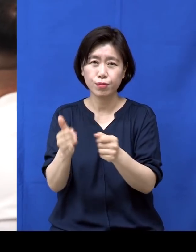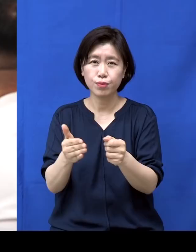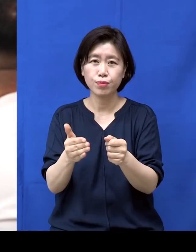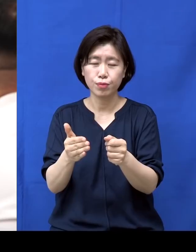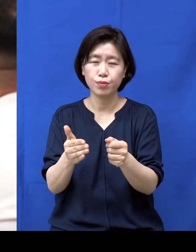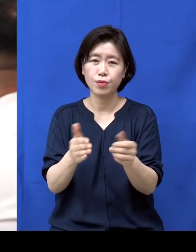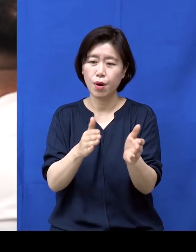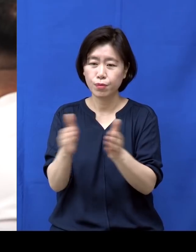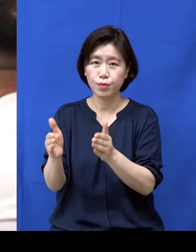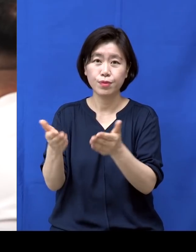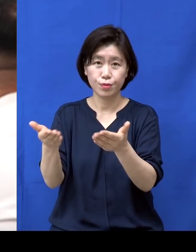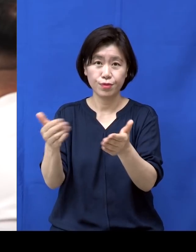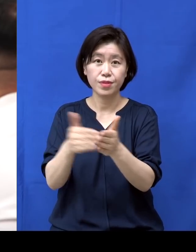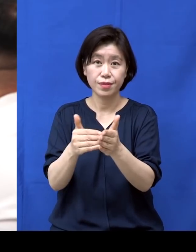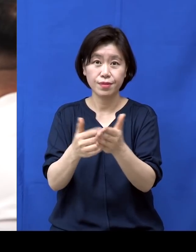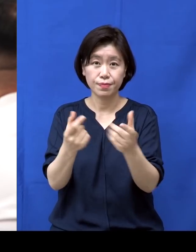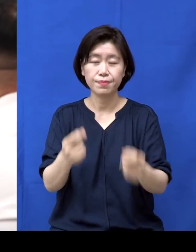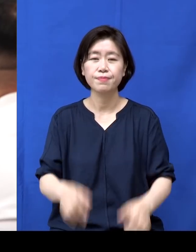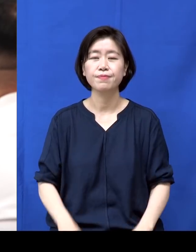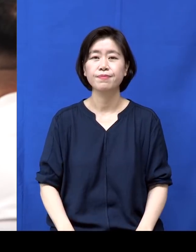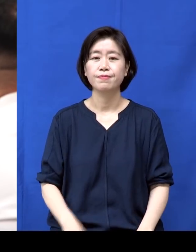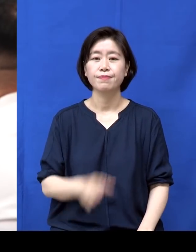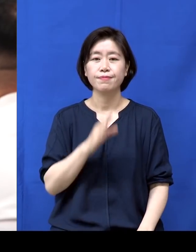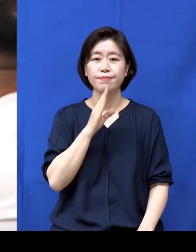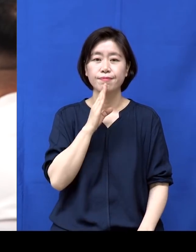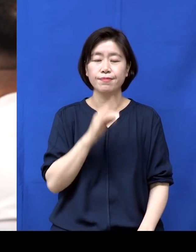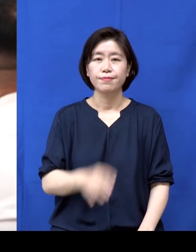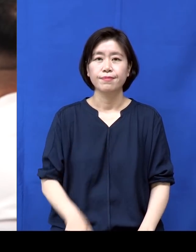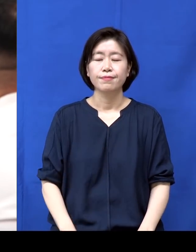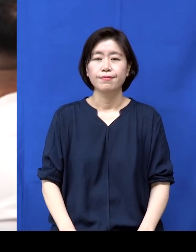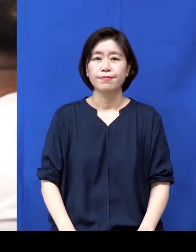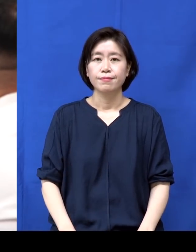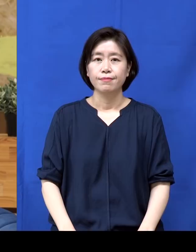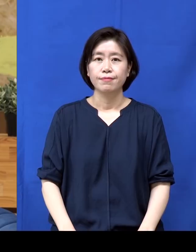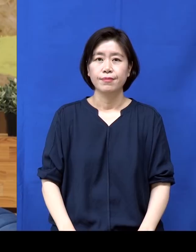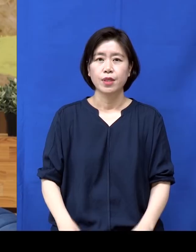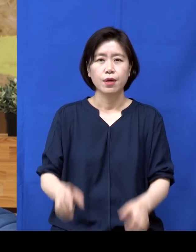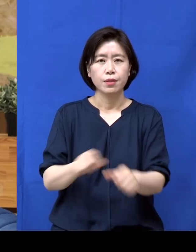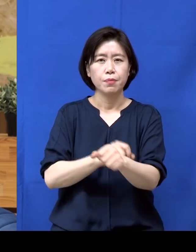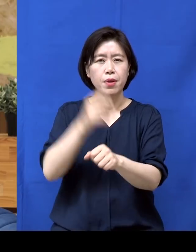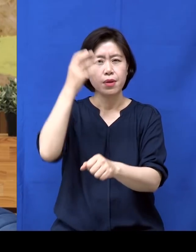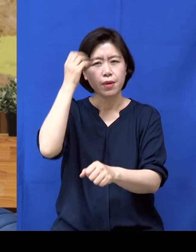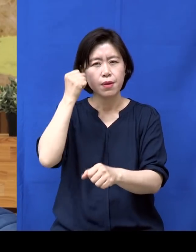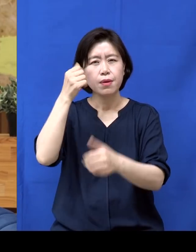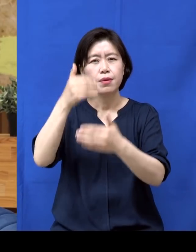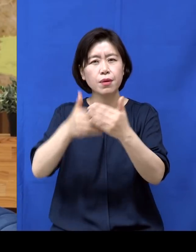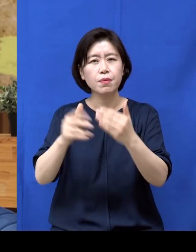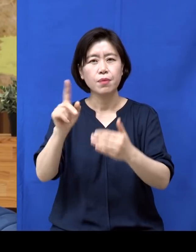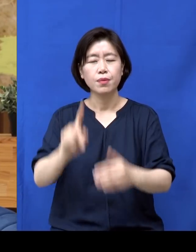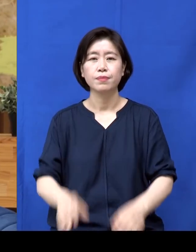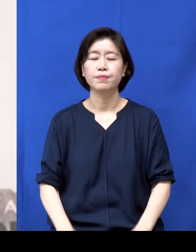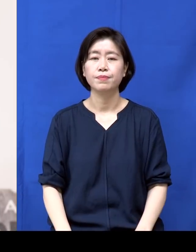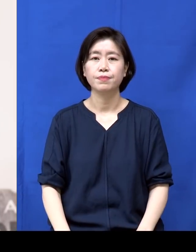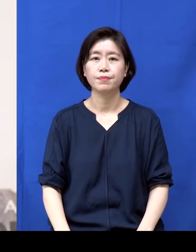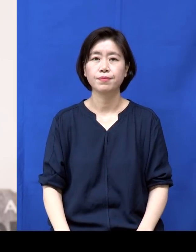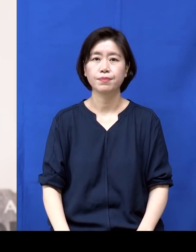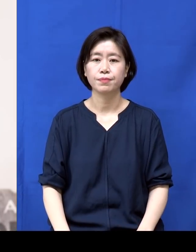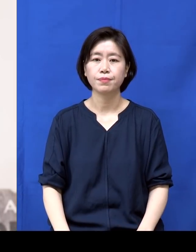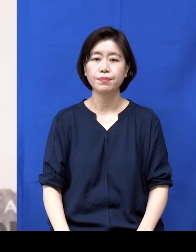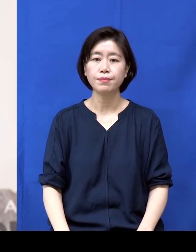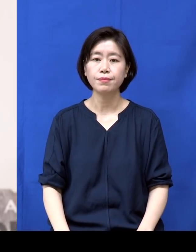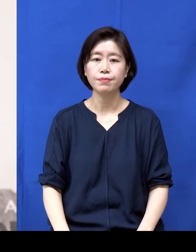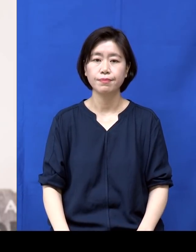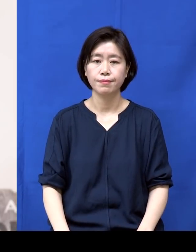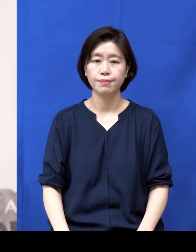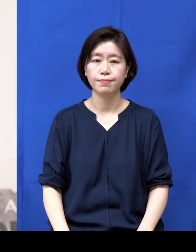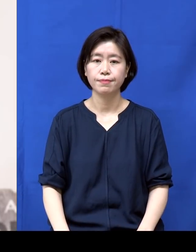장래 죽음은 똑같은데 예. 죽음에 이르는 과정이나 그렇죠. 그 사람의 삶은 다 달라요. 예. 그래서 제가